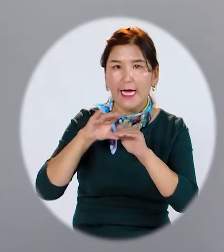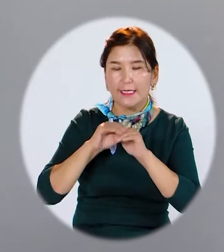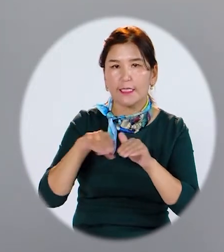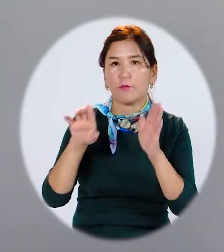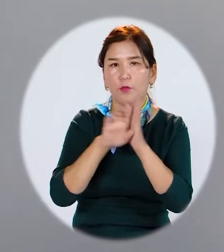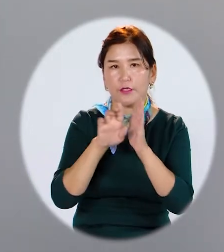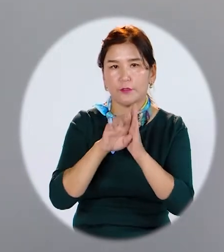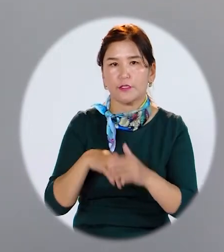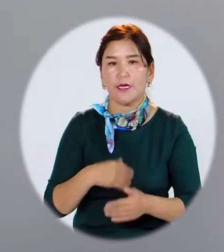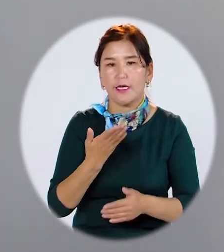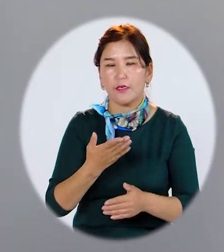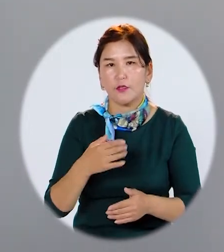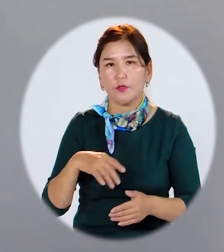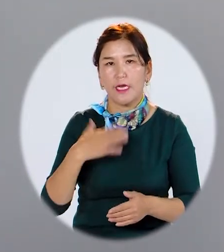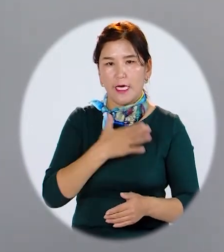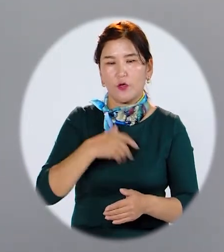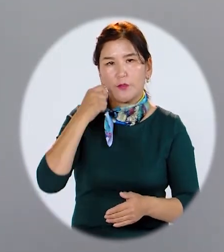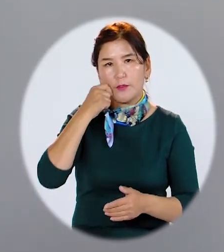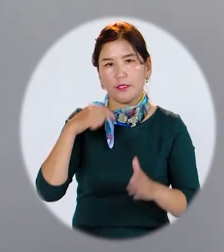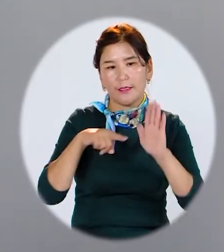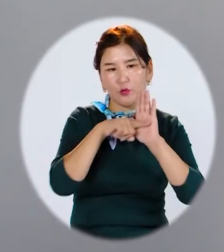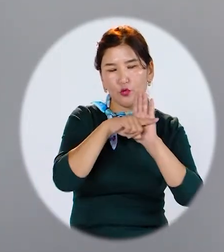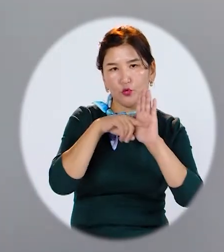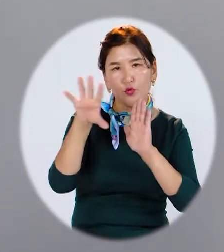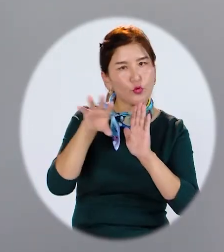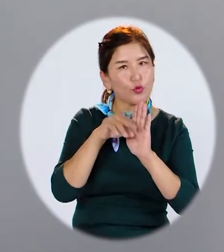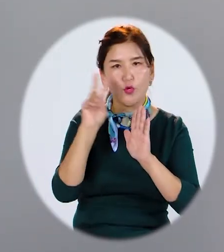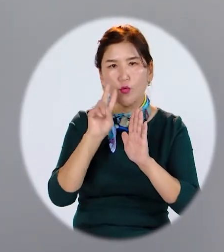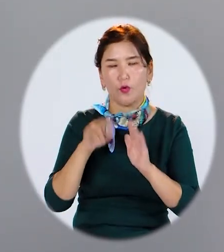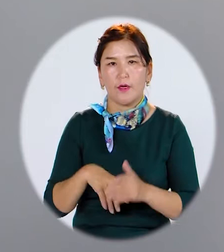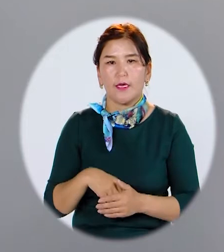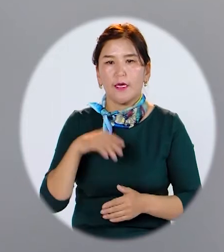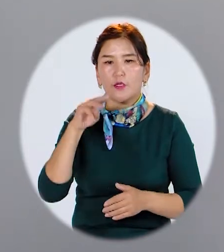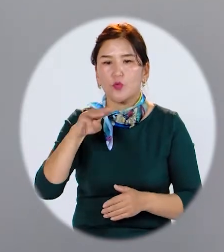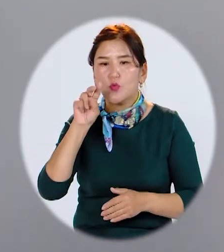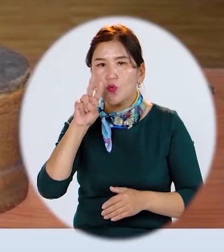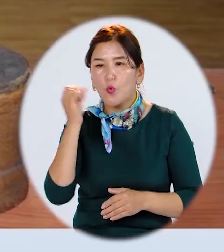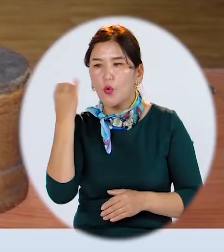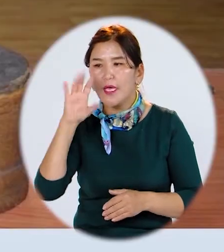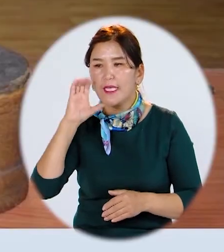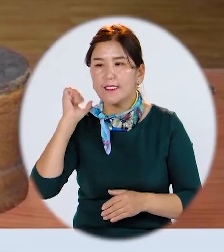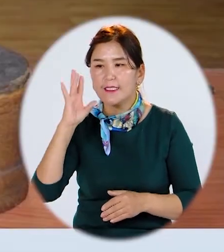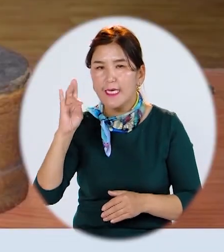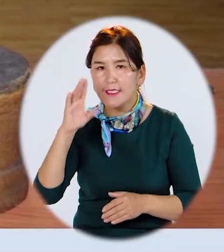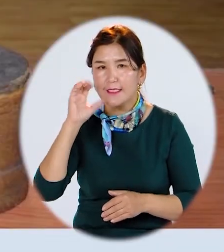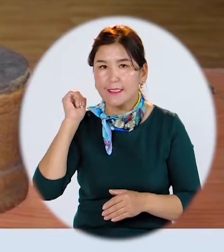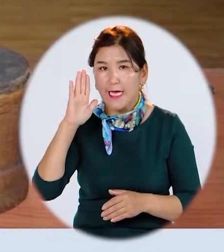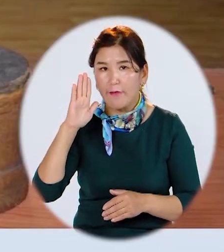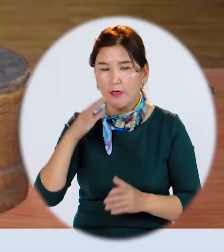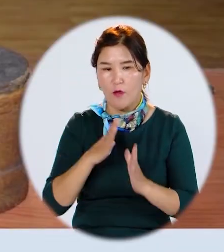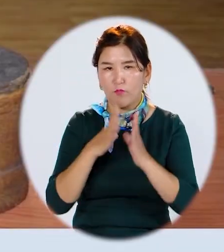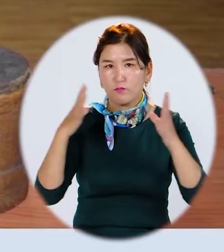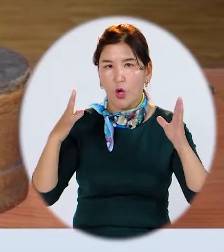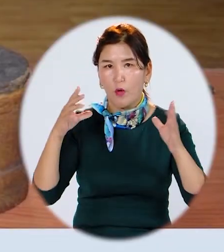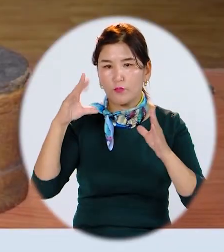эрүүл мэндэд ямар сөрөг нөлөөгүй. Түйсэн савыг өөрсдийн хэрэгцээндээ зориулж том, жижиг, янз